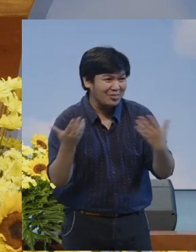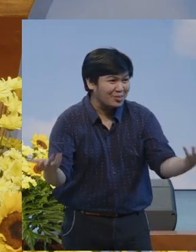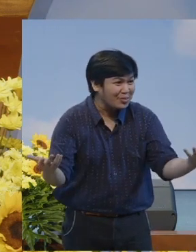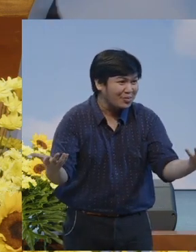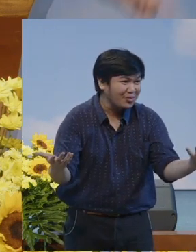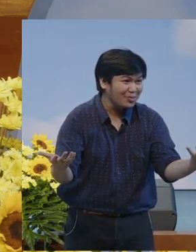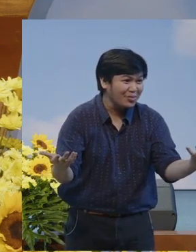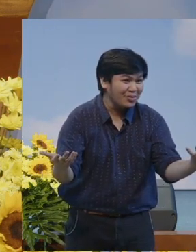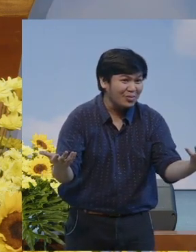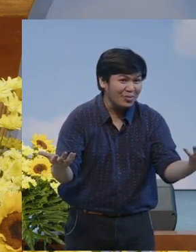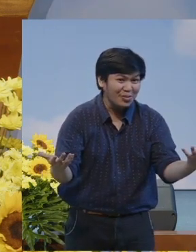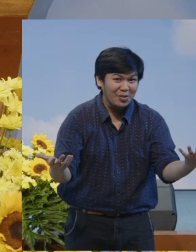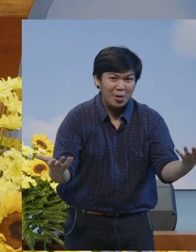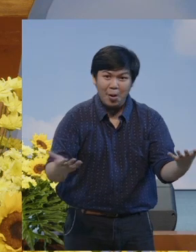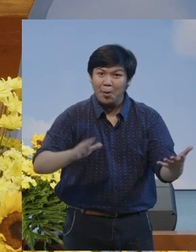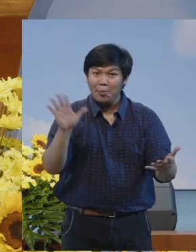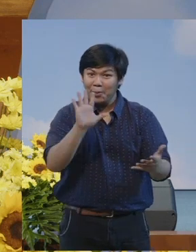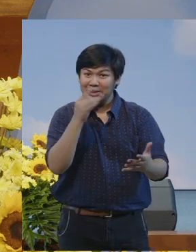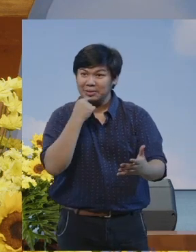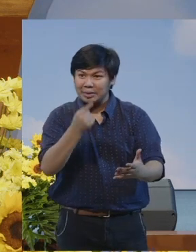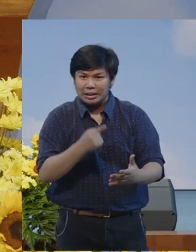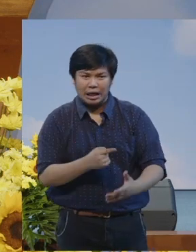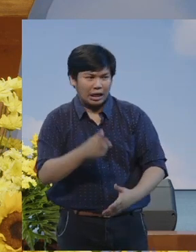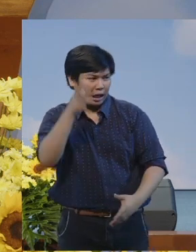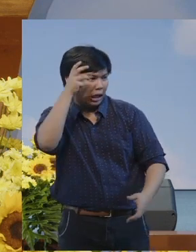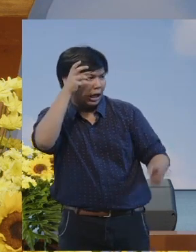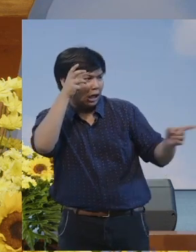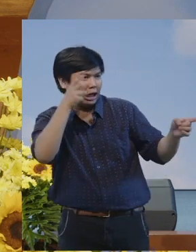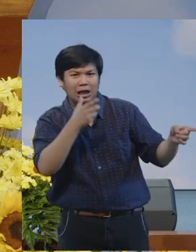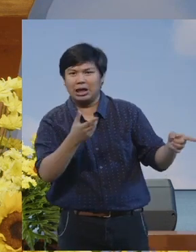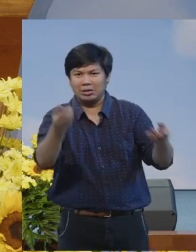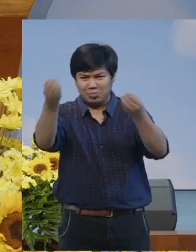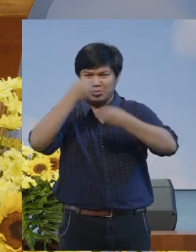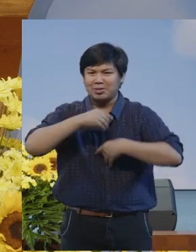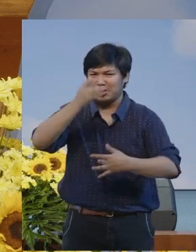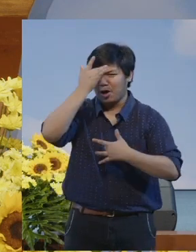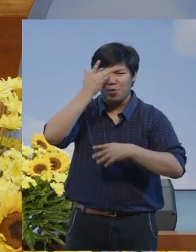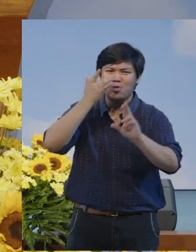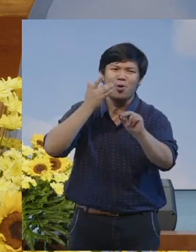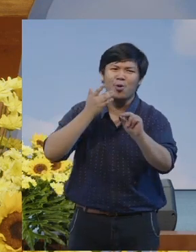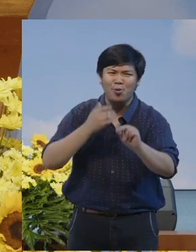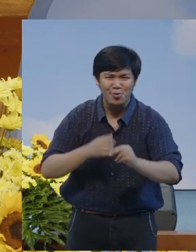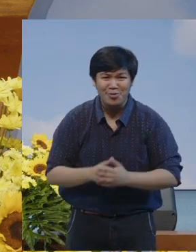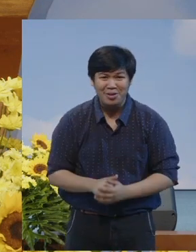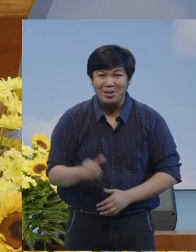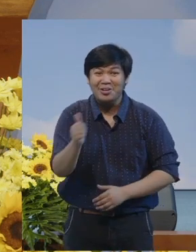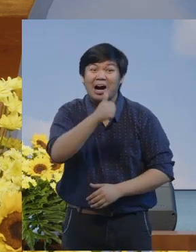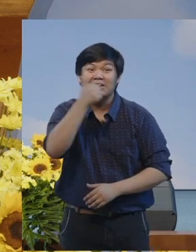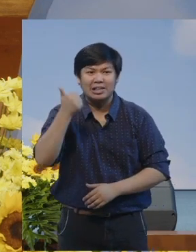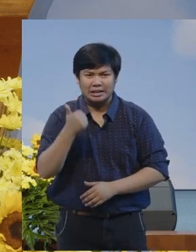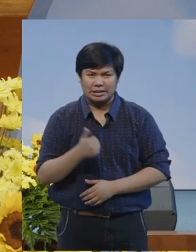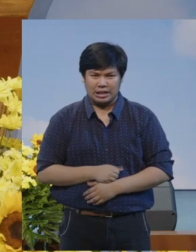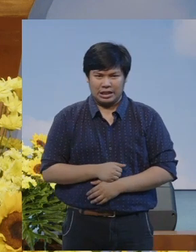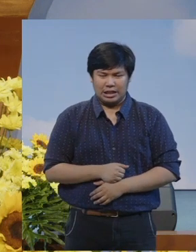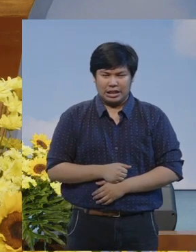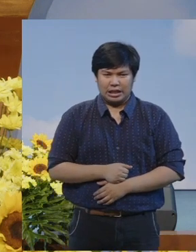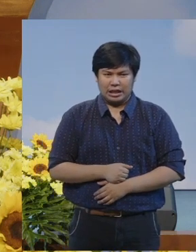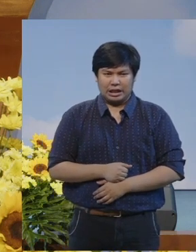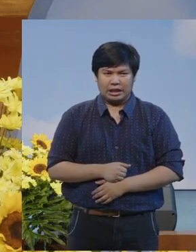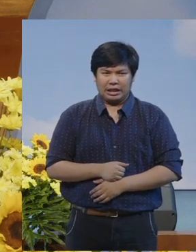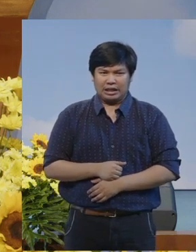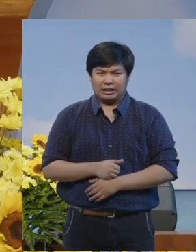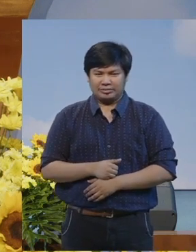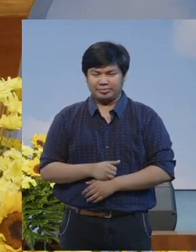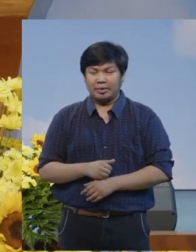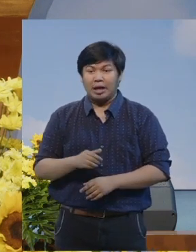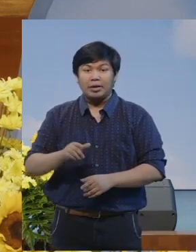na nangyayari sa atin. Huwag natin sisisihin ang demonyo. Yung iba naman, sa other extreme, wala yung